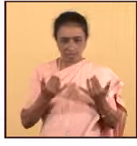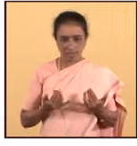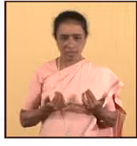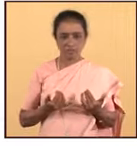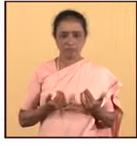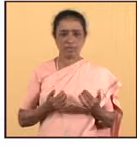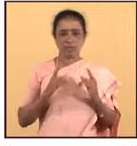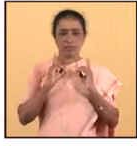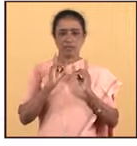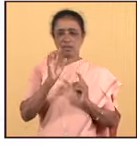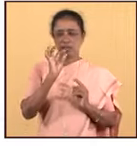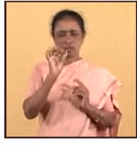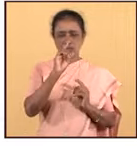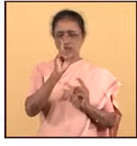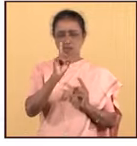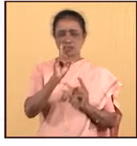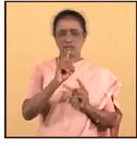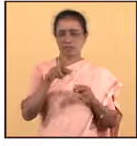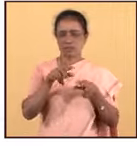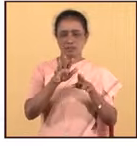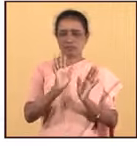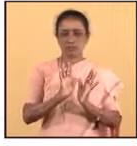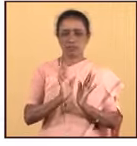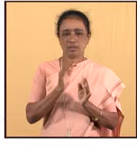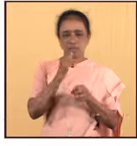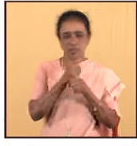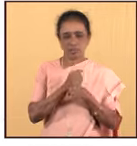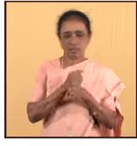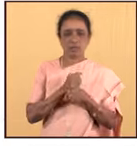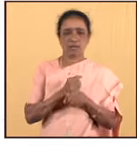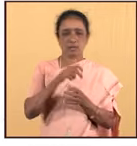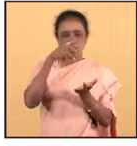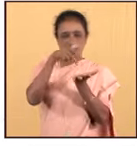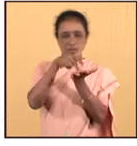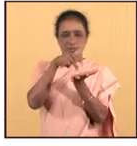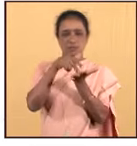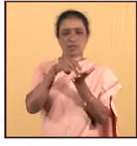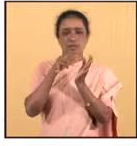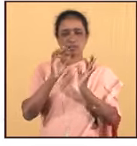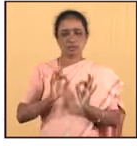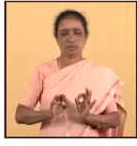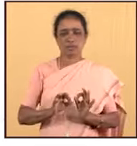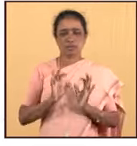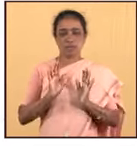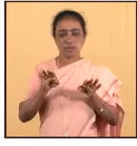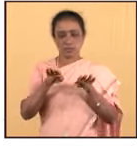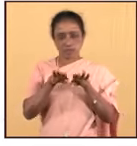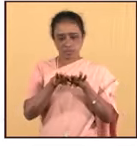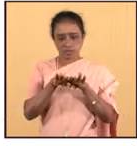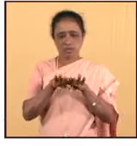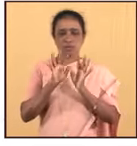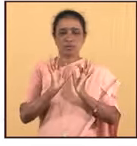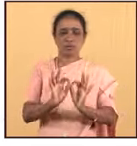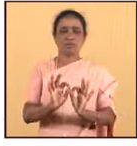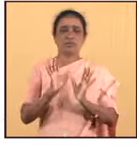இந்திய திருநாடு எந்த சமயத்தையும் பின்பற்றுவதில்லை. அதாவது அரசாங்கமானது நடுநிலைமைத்தன்மையோடு மற்றும்